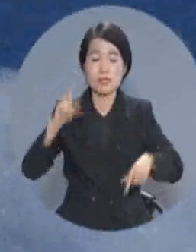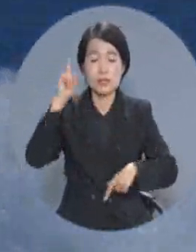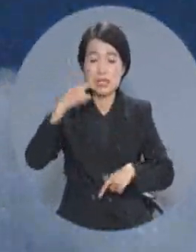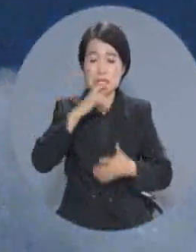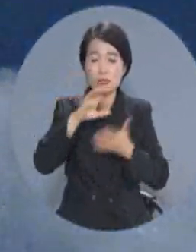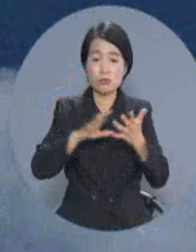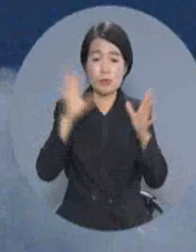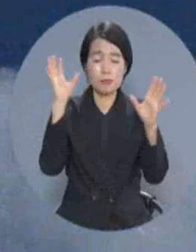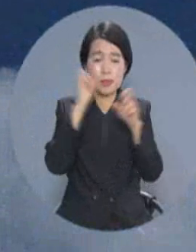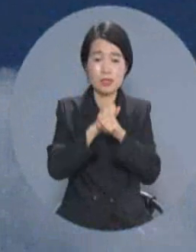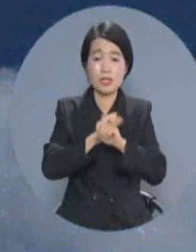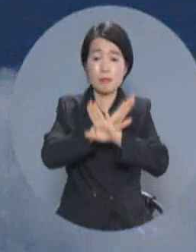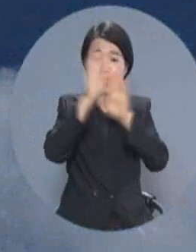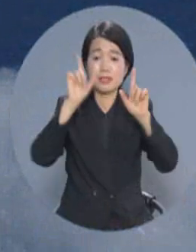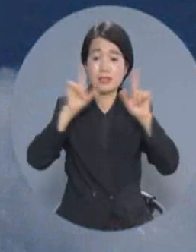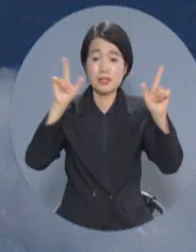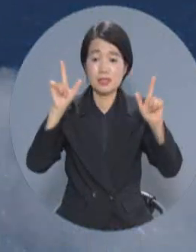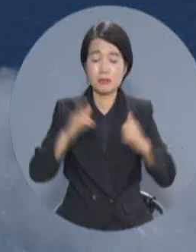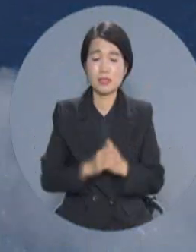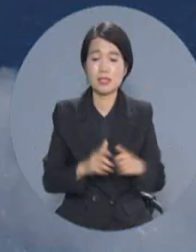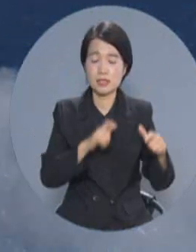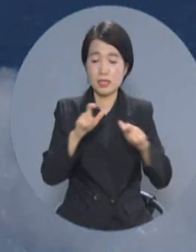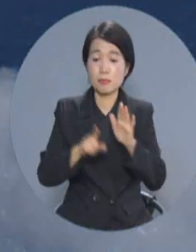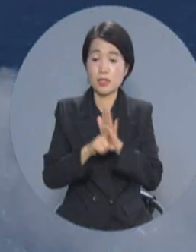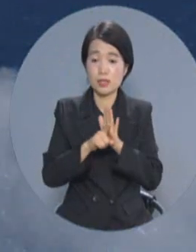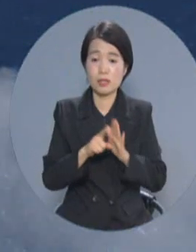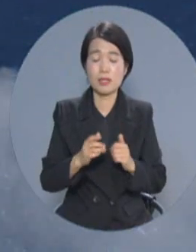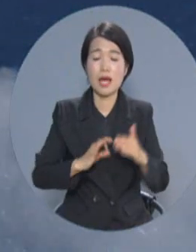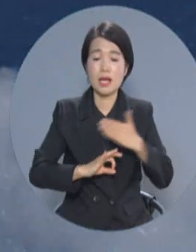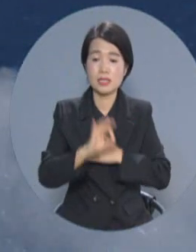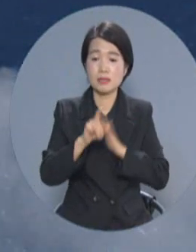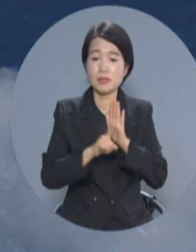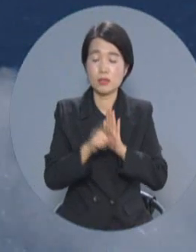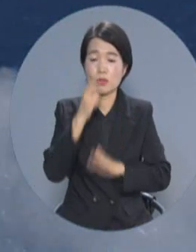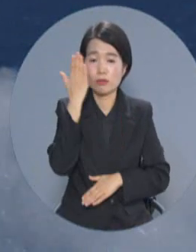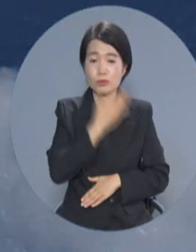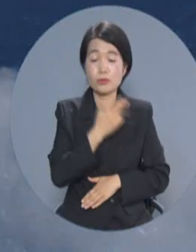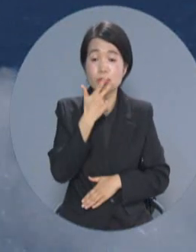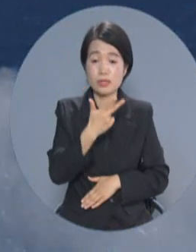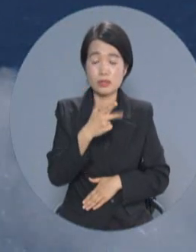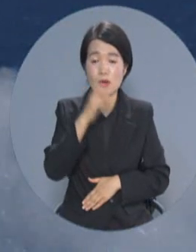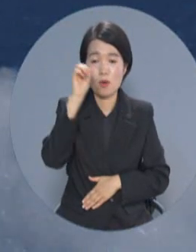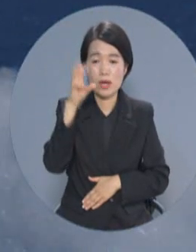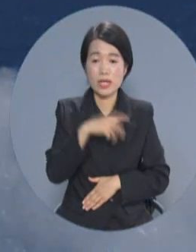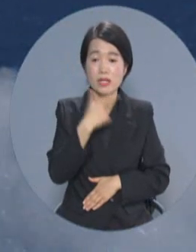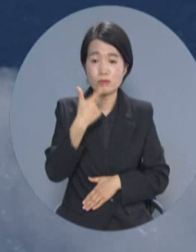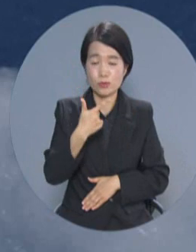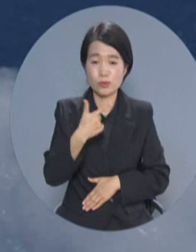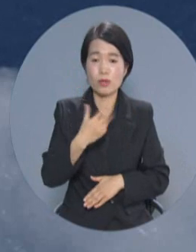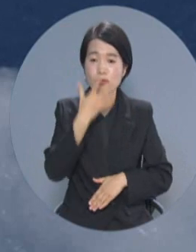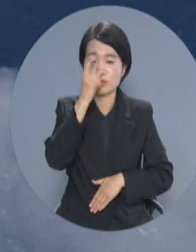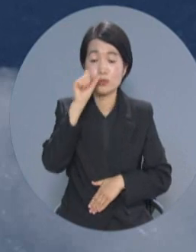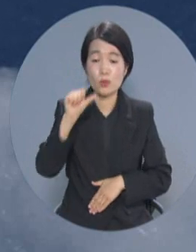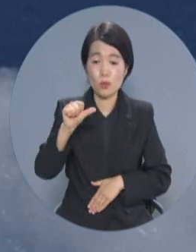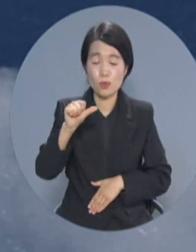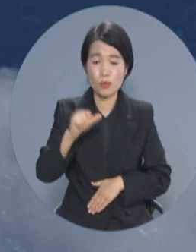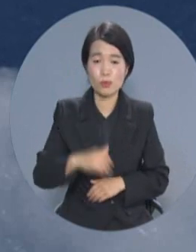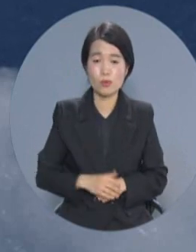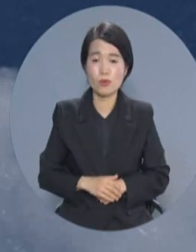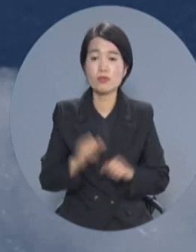구름 걷히면서 다시 맑아지겠습니다. 지역별 기온 보시면 아침 기온은 여수 7도, 광양 6도, 순천 5도로